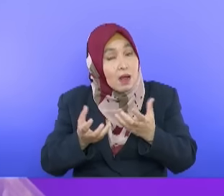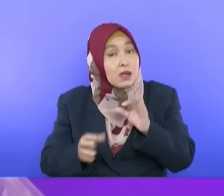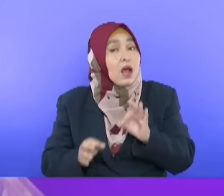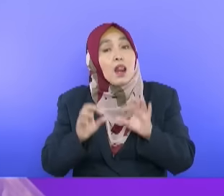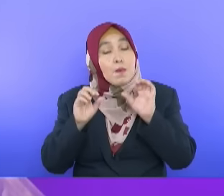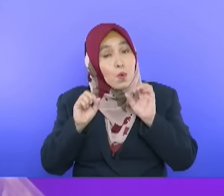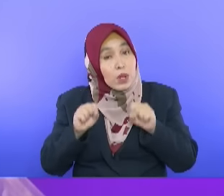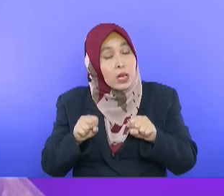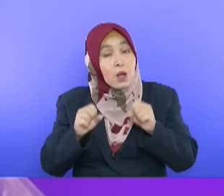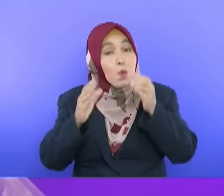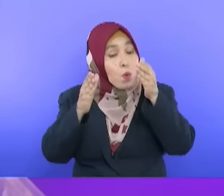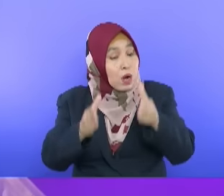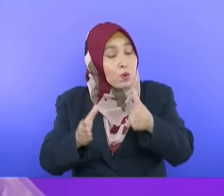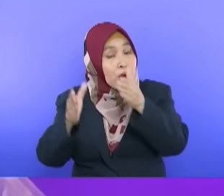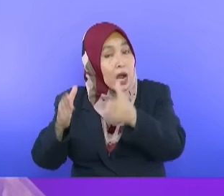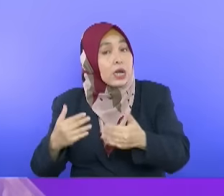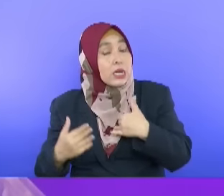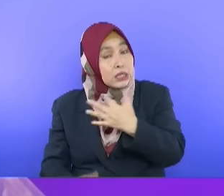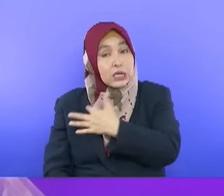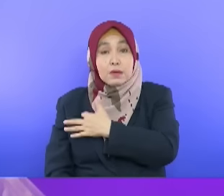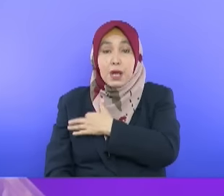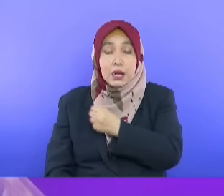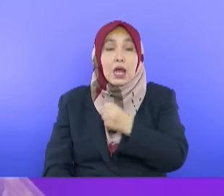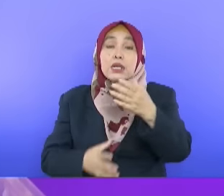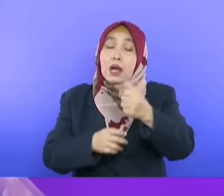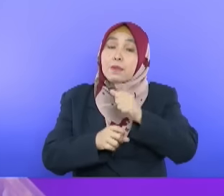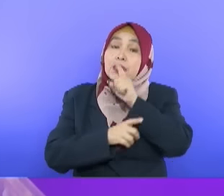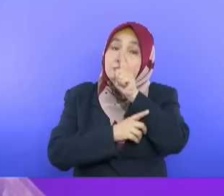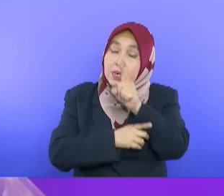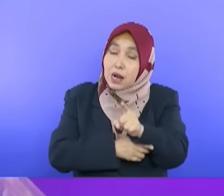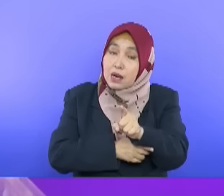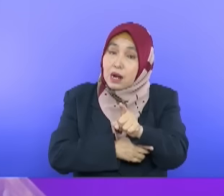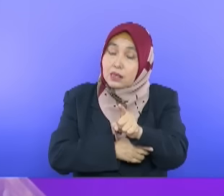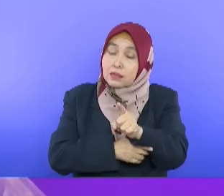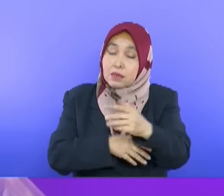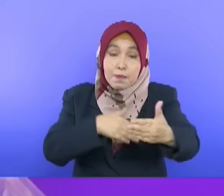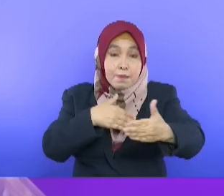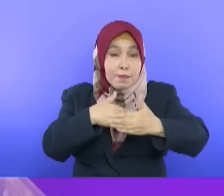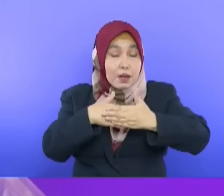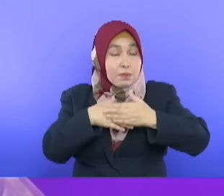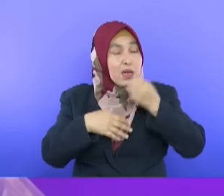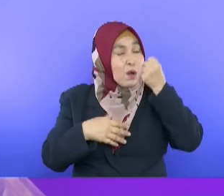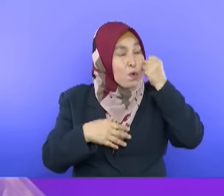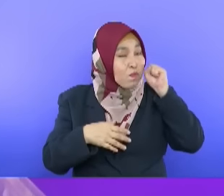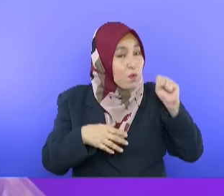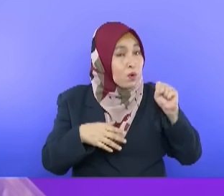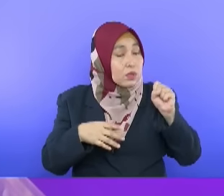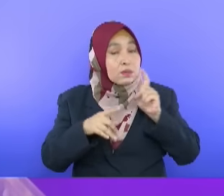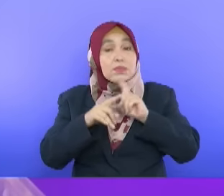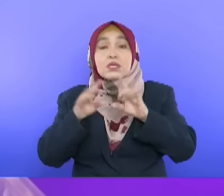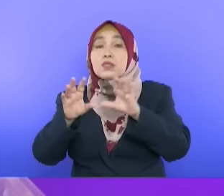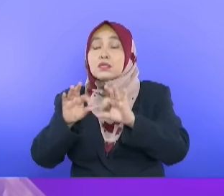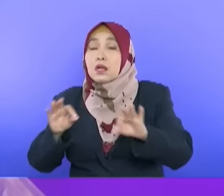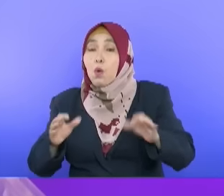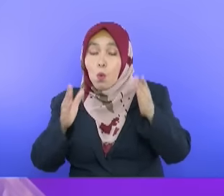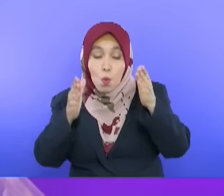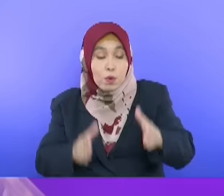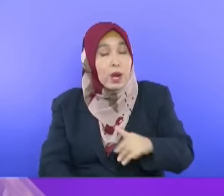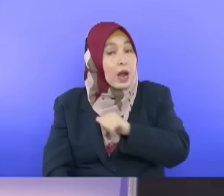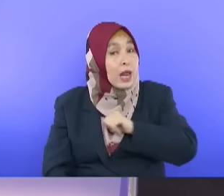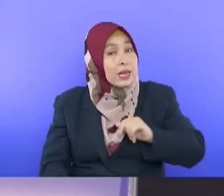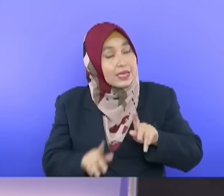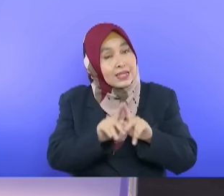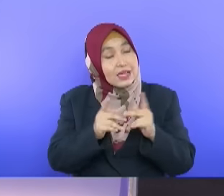boleh orang-orang yang sudah hadir keimanan dapat kebenaran ee kembali kepada kekufuran tapi poinnya ialah orang ahli kitab misalnya